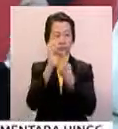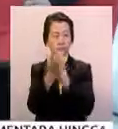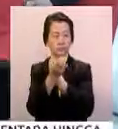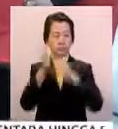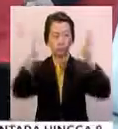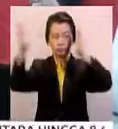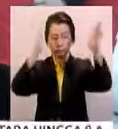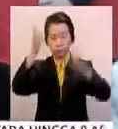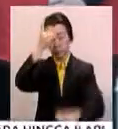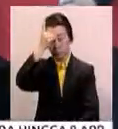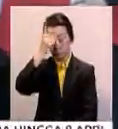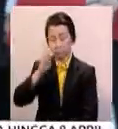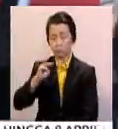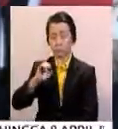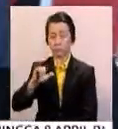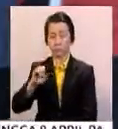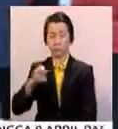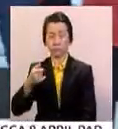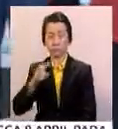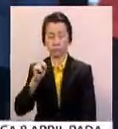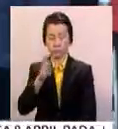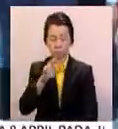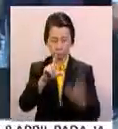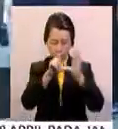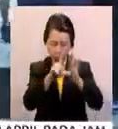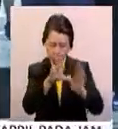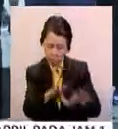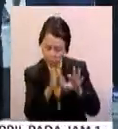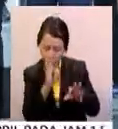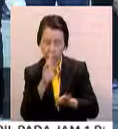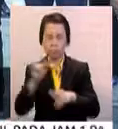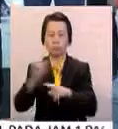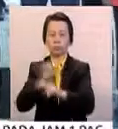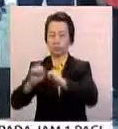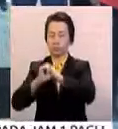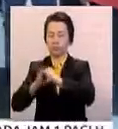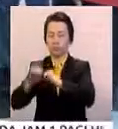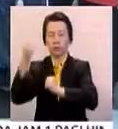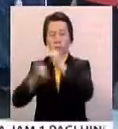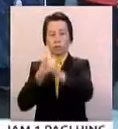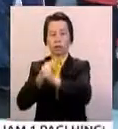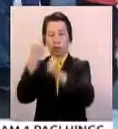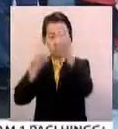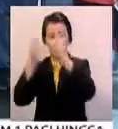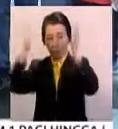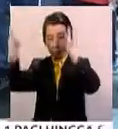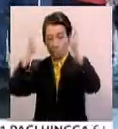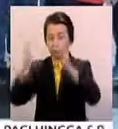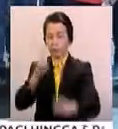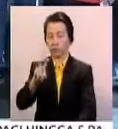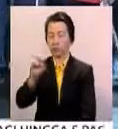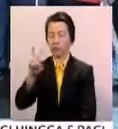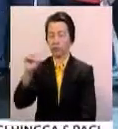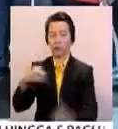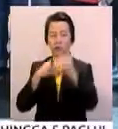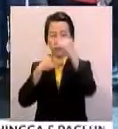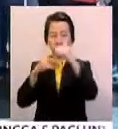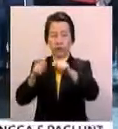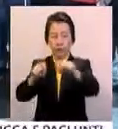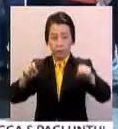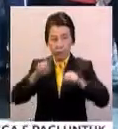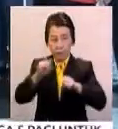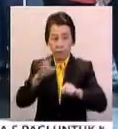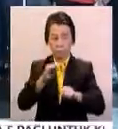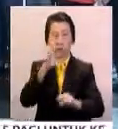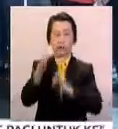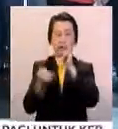Datuk Muhammadin Ketapi, logo yang terpilih akan digunakan dalam mempromosi Tahun Melawak Malaysia 2020 di peringkat tempatan